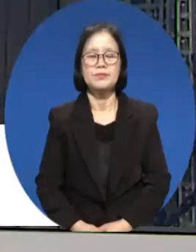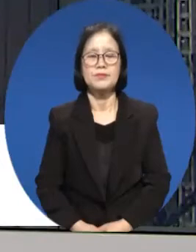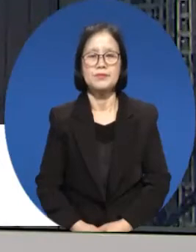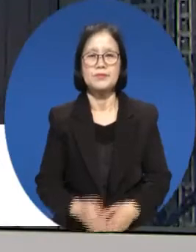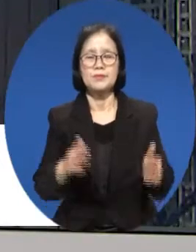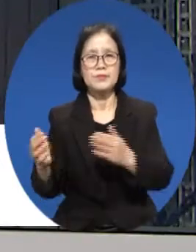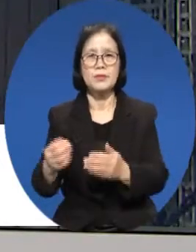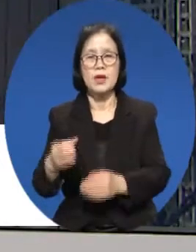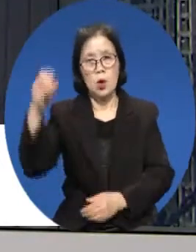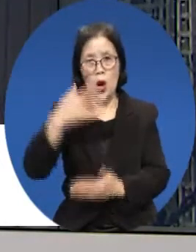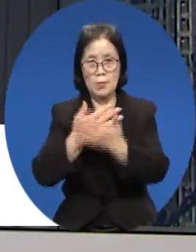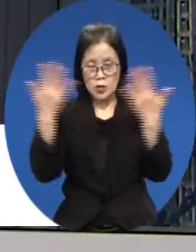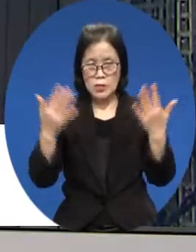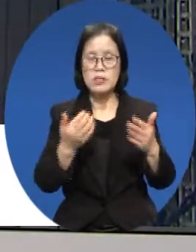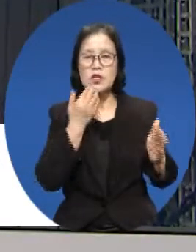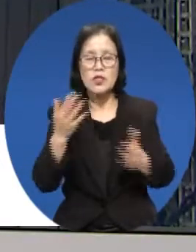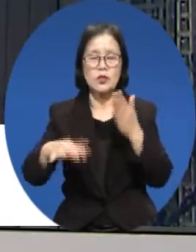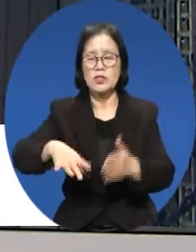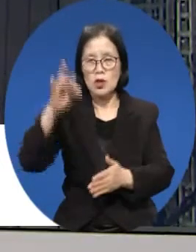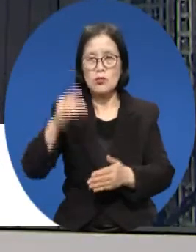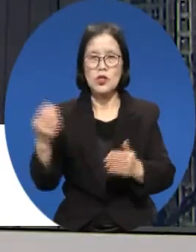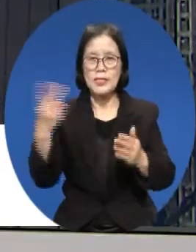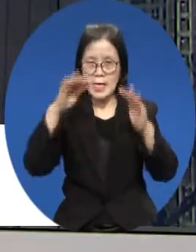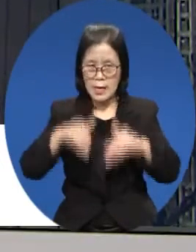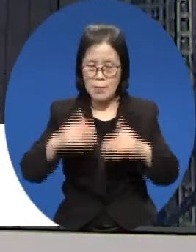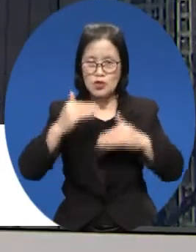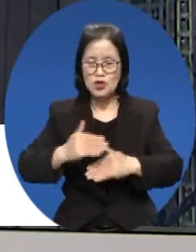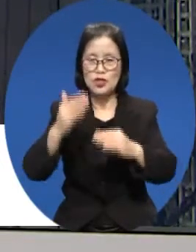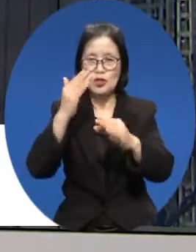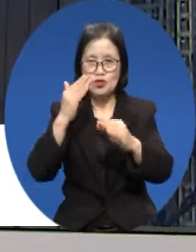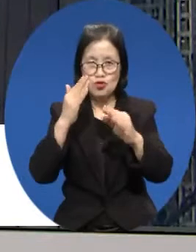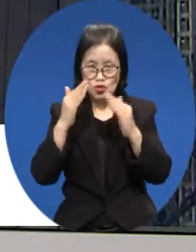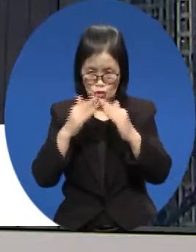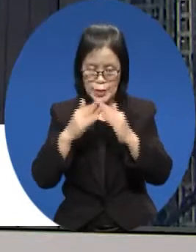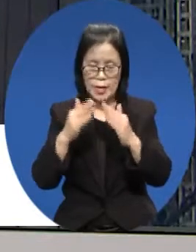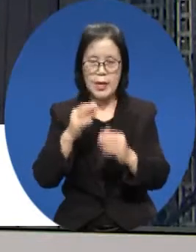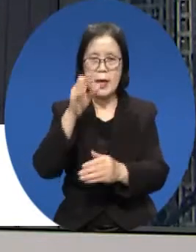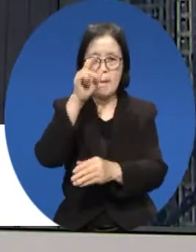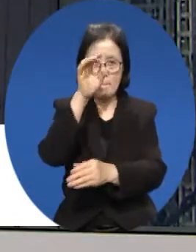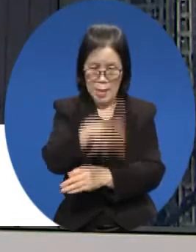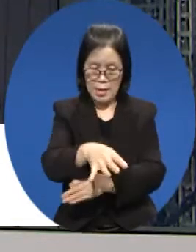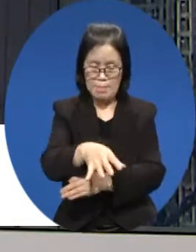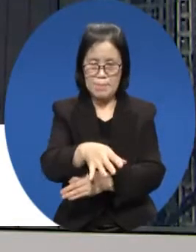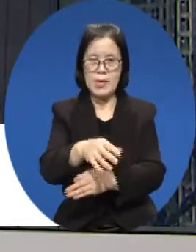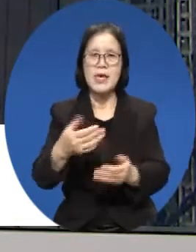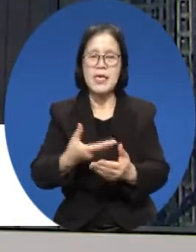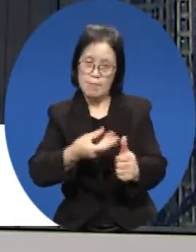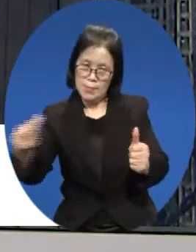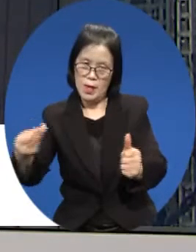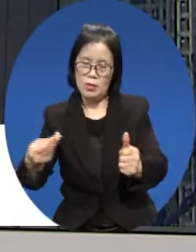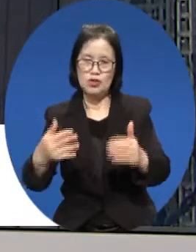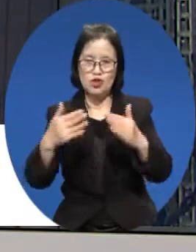광명 씨가 경기도에서 처음으로 재개발 추진 지역 주택을 매입해 임대하는 주거복지 정책 을 추진합니다